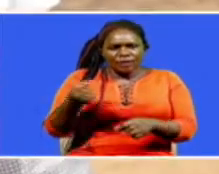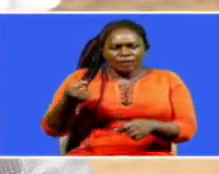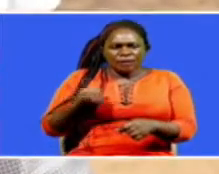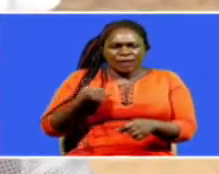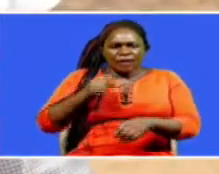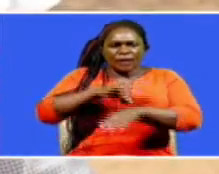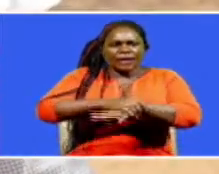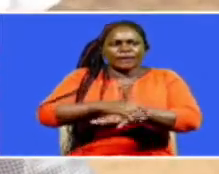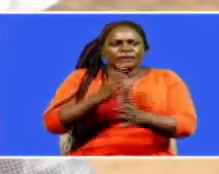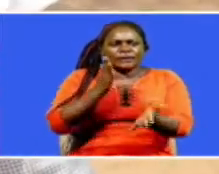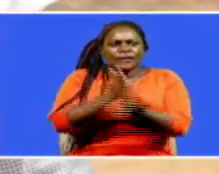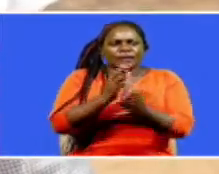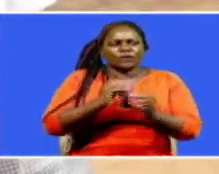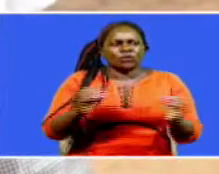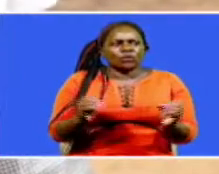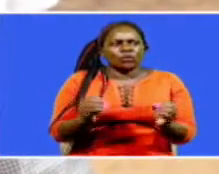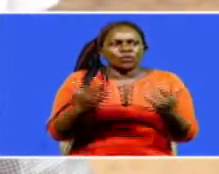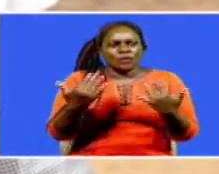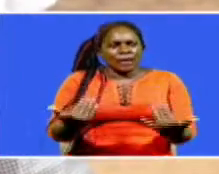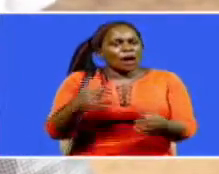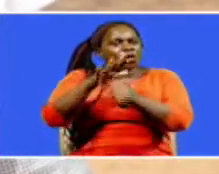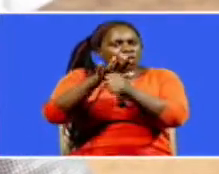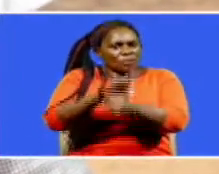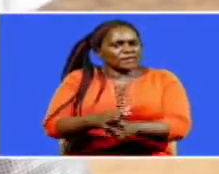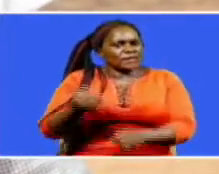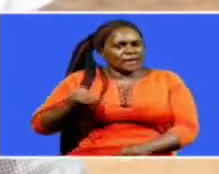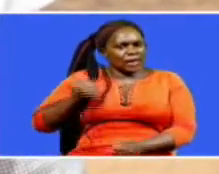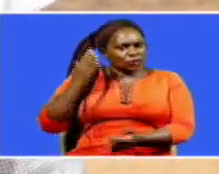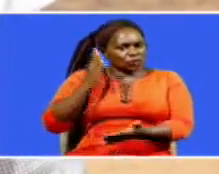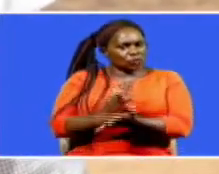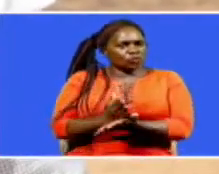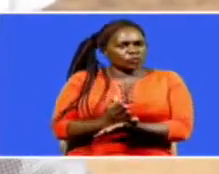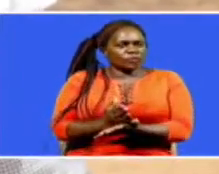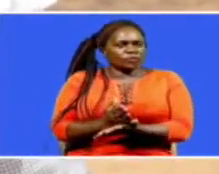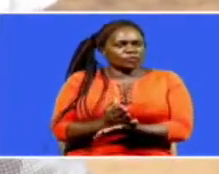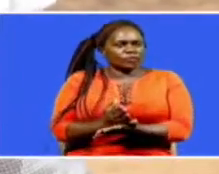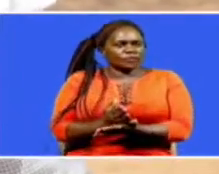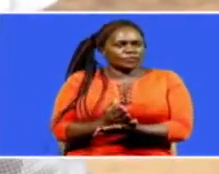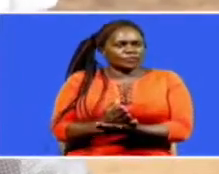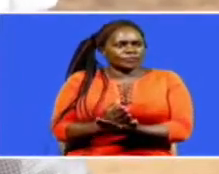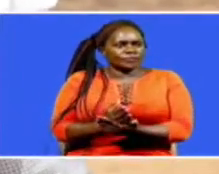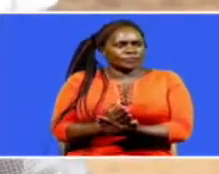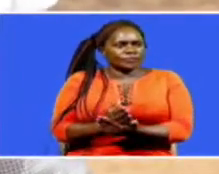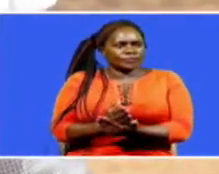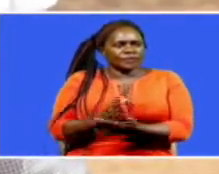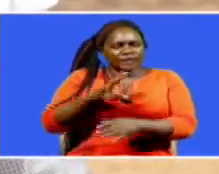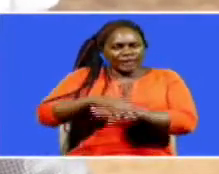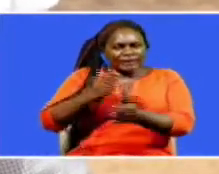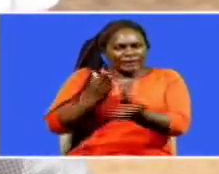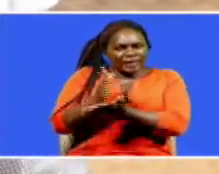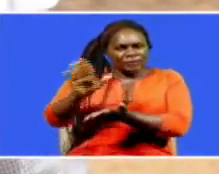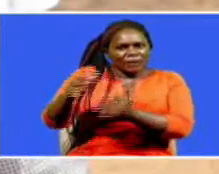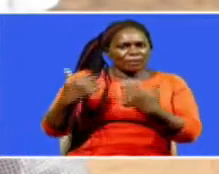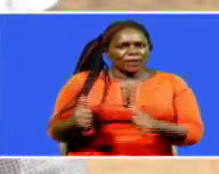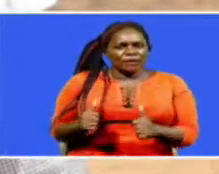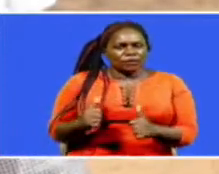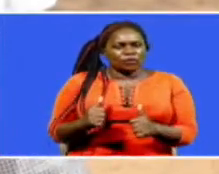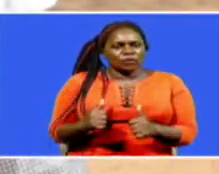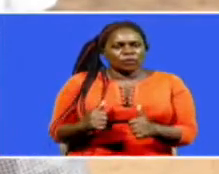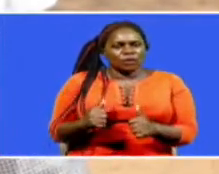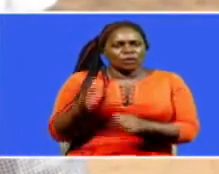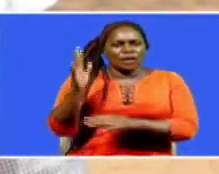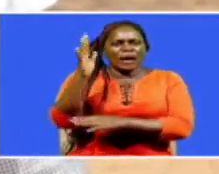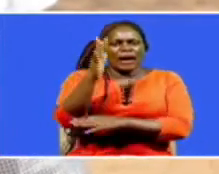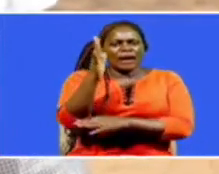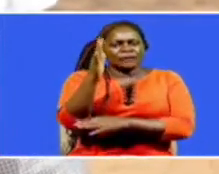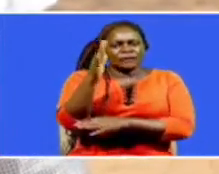haki yake. Sio sasa ni dhulumu ya msichana. Already msichana yule imedhulumiwa ni yeye na hajapata haki yake. Sasa chini ya miti